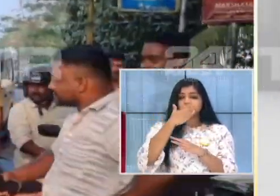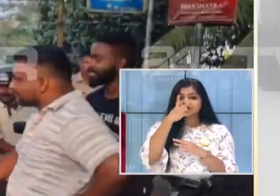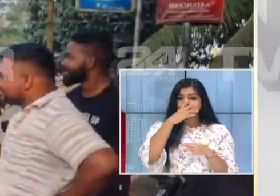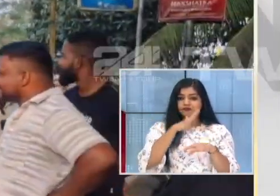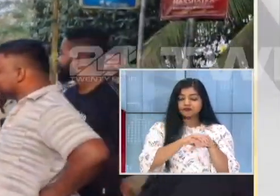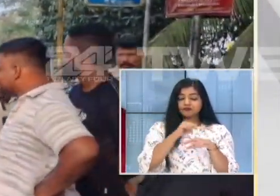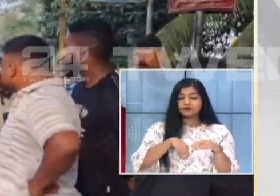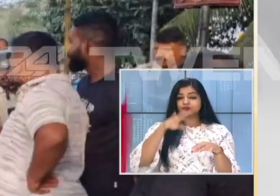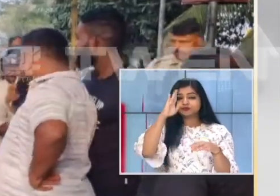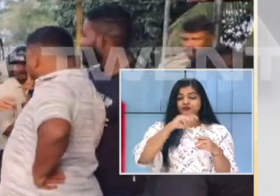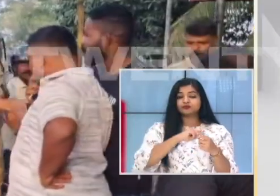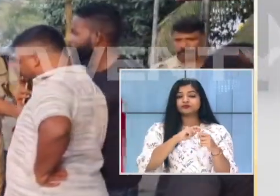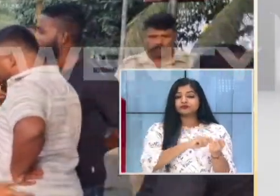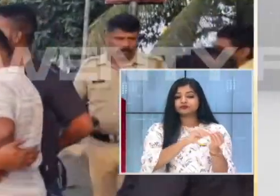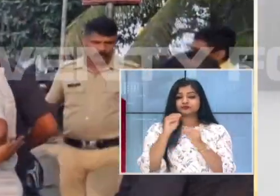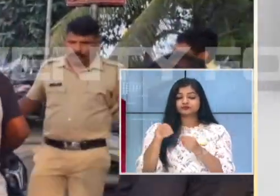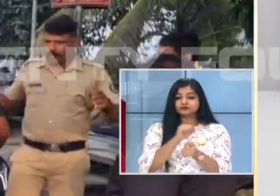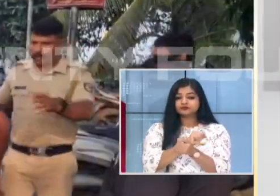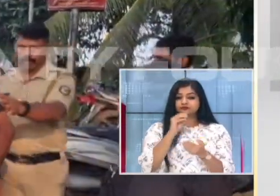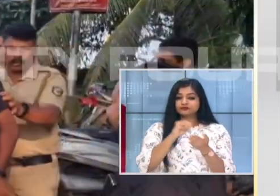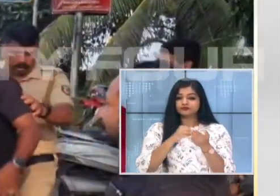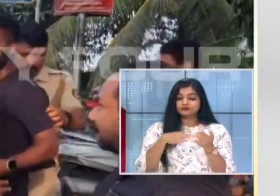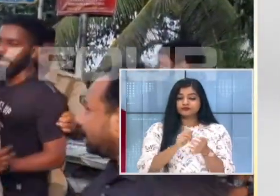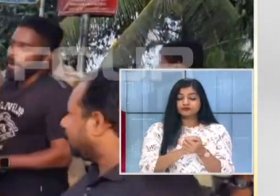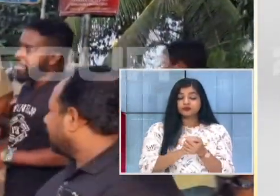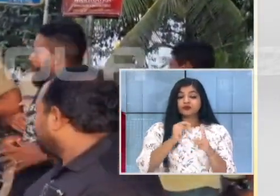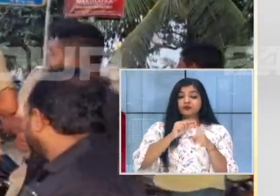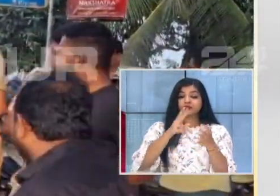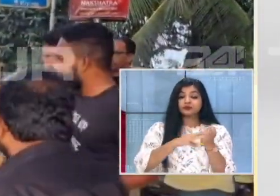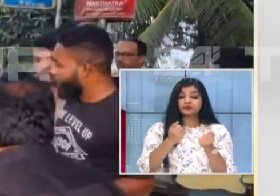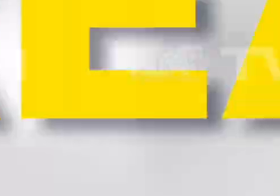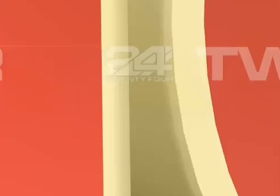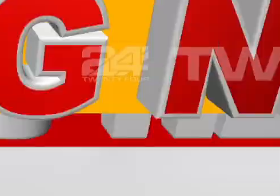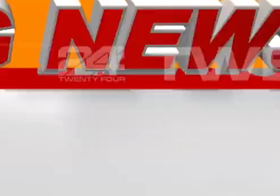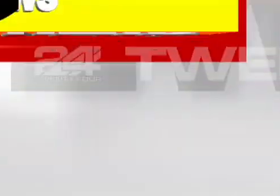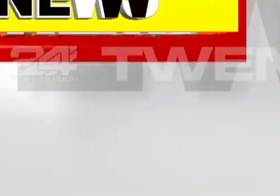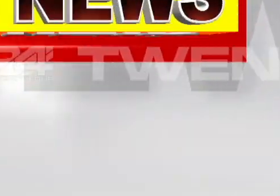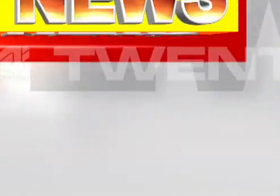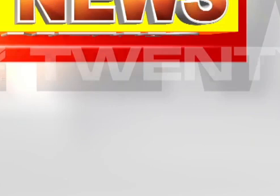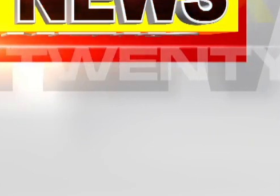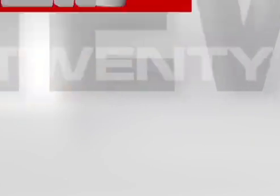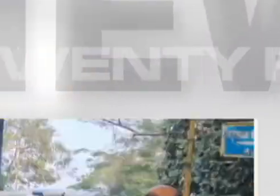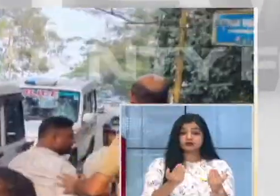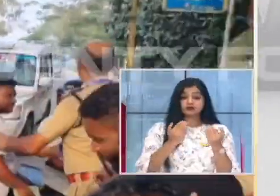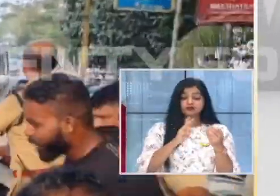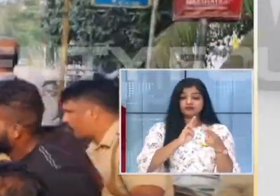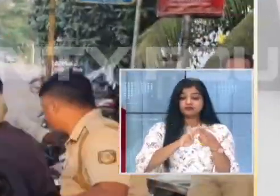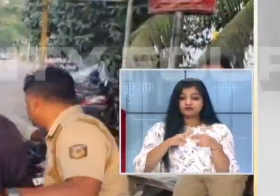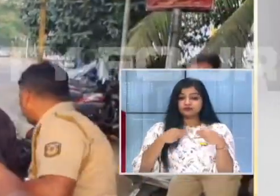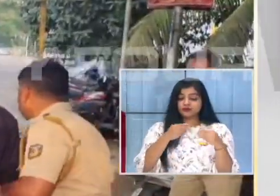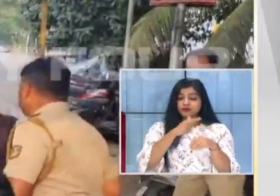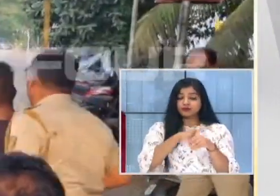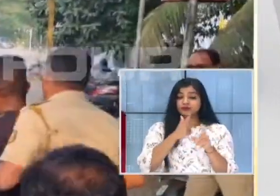അറസ്റ്റ് രേഖപ്പെടുത്തുകയുമായിരുന്നു. പ്രധാനമന്ത്രിയുടെ വാഹനവ്യൂഹം വരുന്നതുമായി ബന്ധപ്പെട്ട വലിയ സുരക്ഷാ ക്രമീകരണങ്ങൾ ഒരുക്കുന്നതിനിടെയാണ് യൂത്ത് കോൺഗ്രസ്